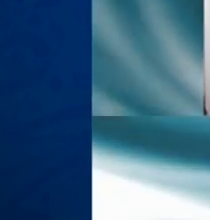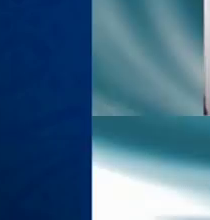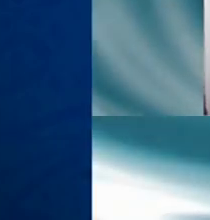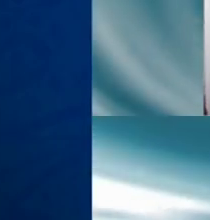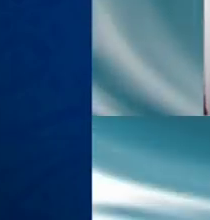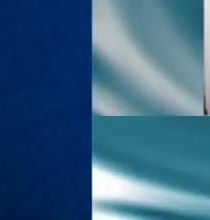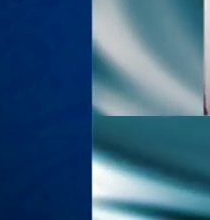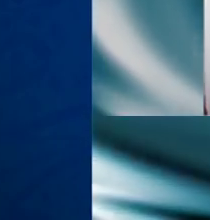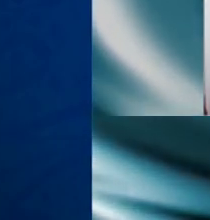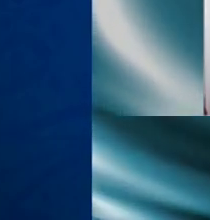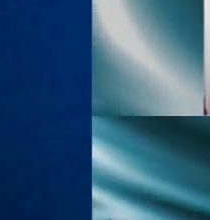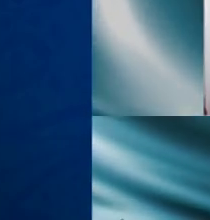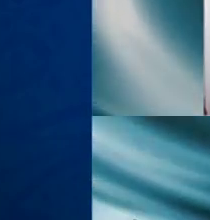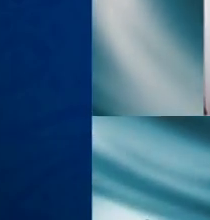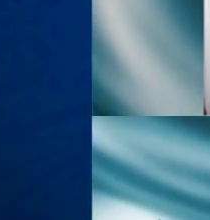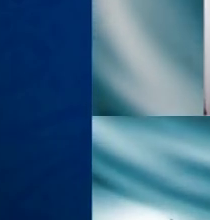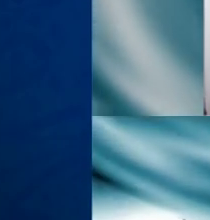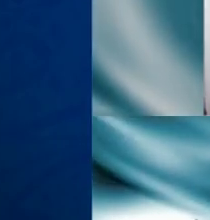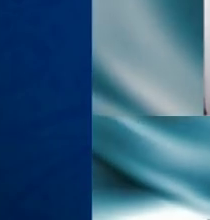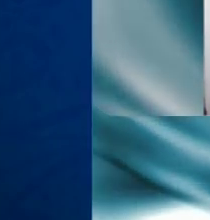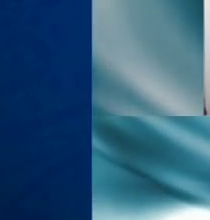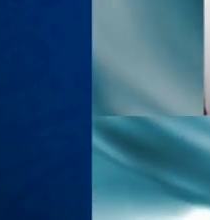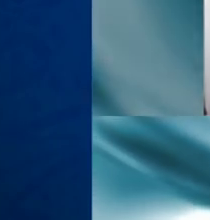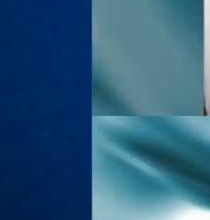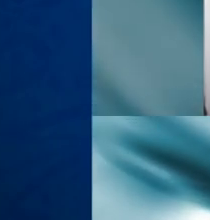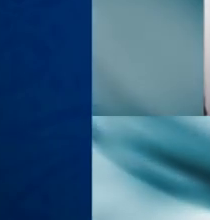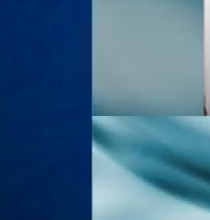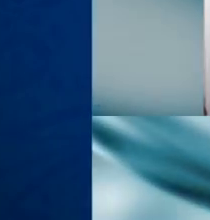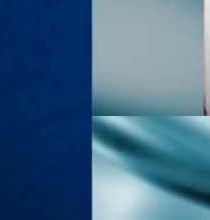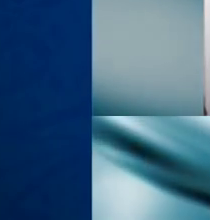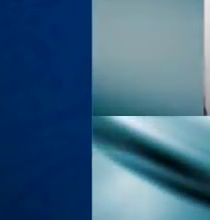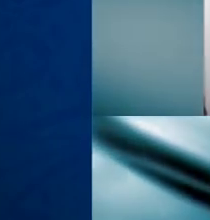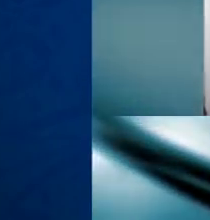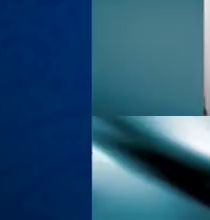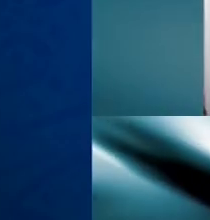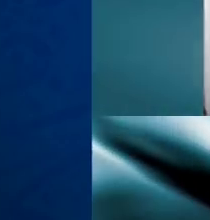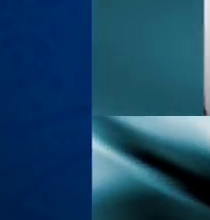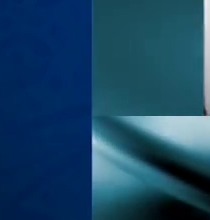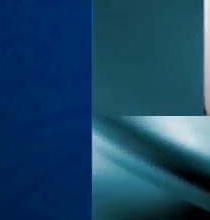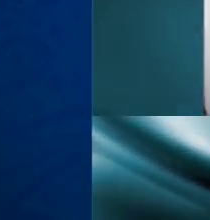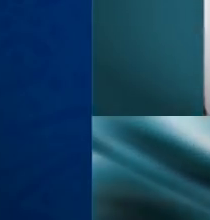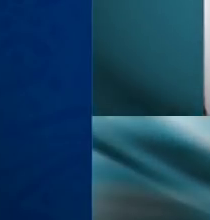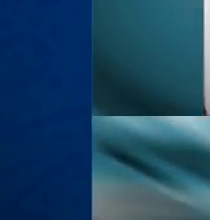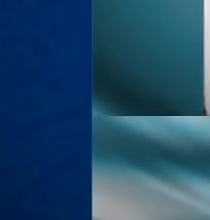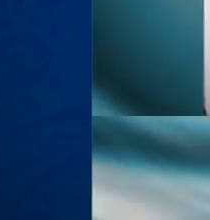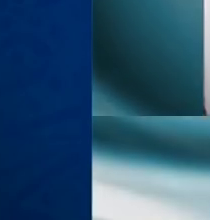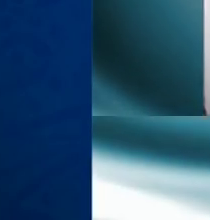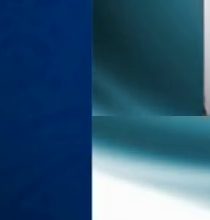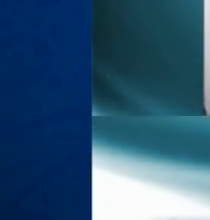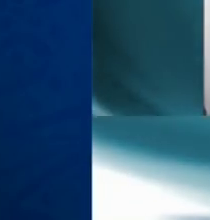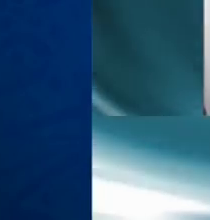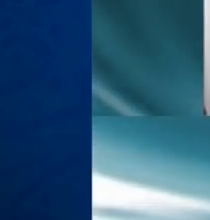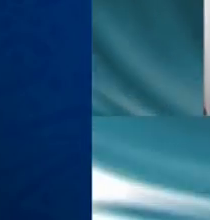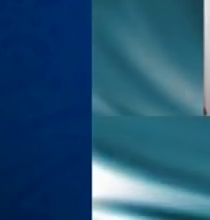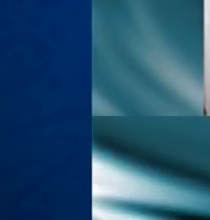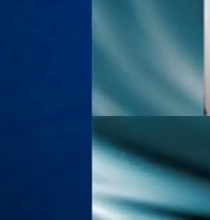ishdan yuqori turgan ishni gapiramiz hozir. Chunki biz namozimizning savobini ko'proq olmoqchimiz. Biz